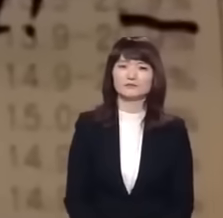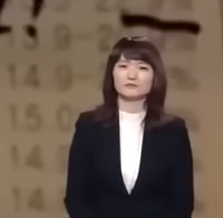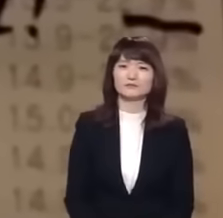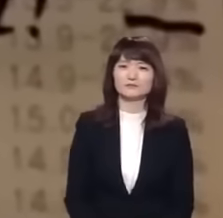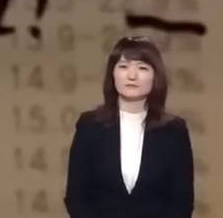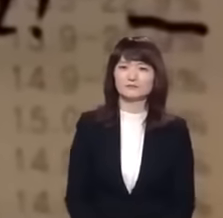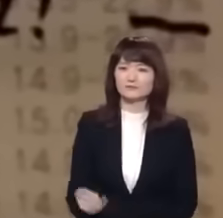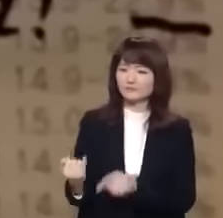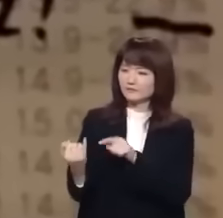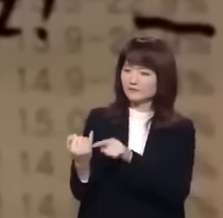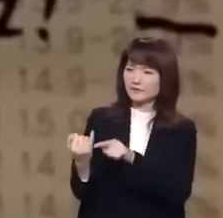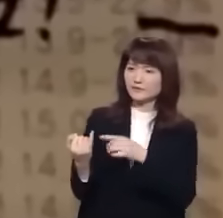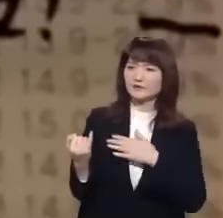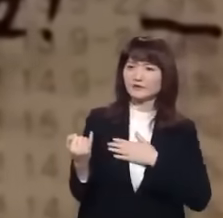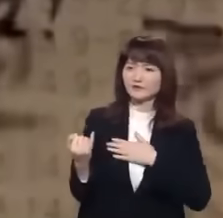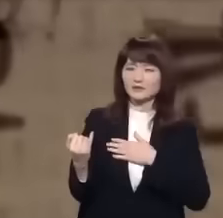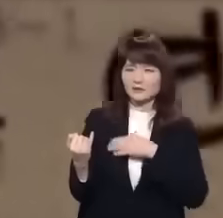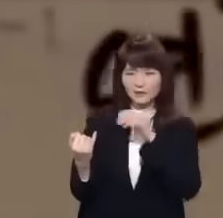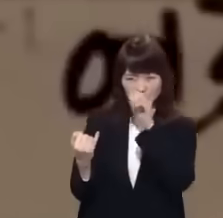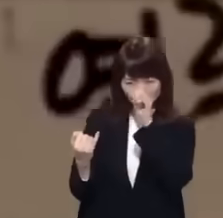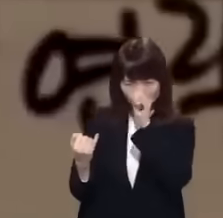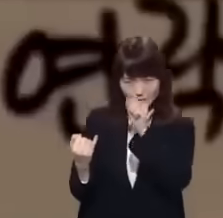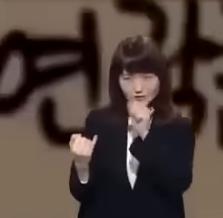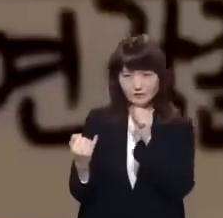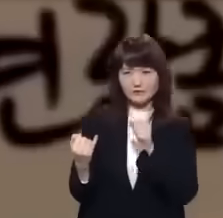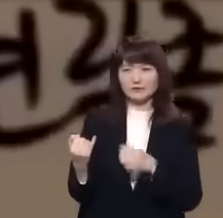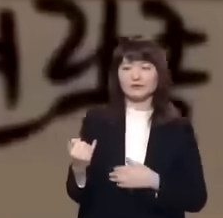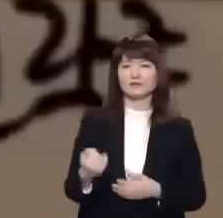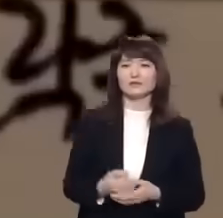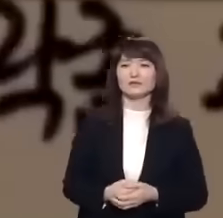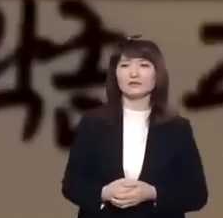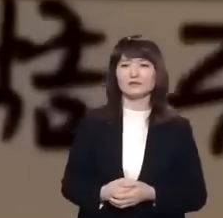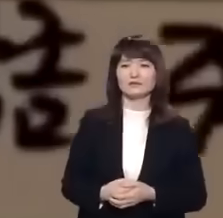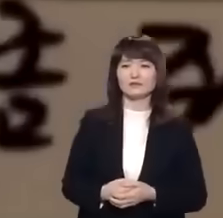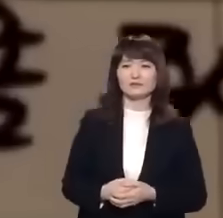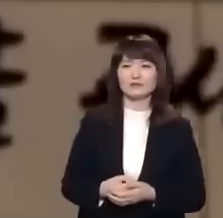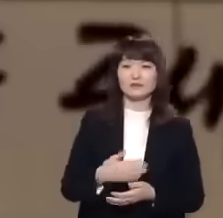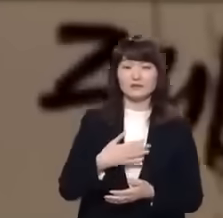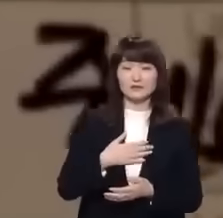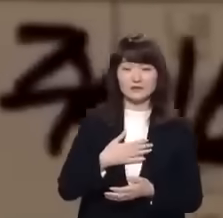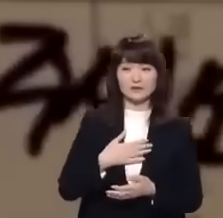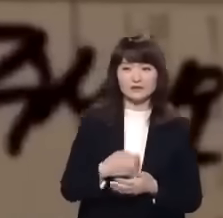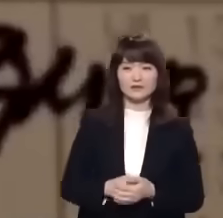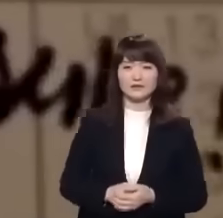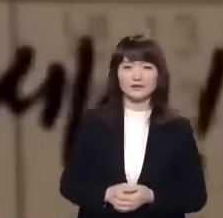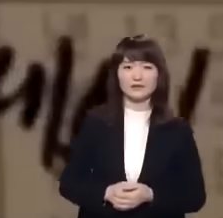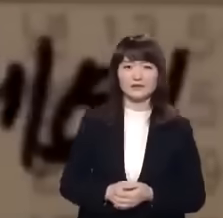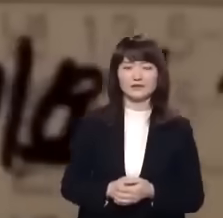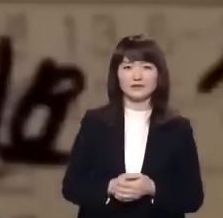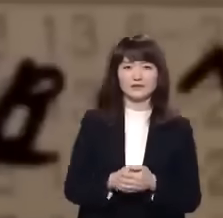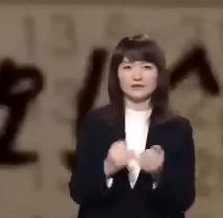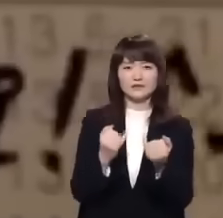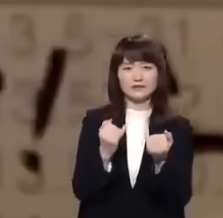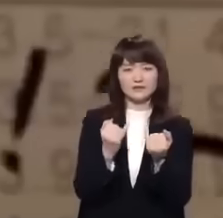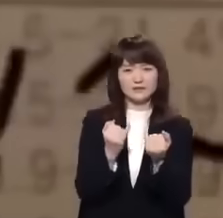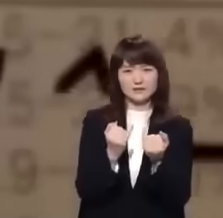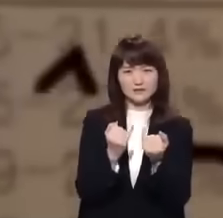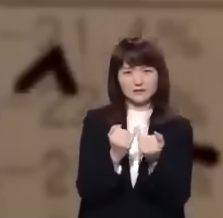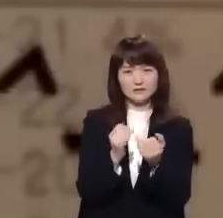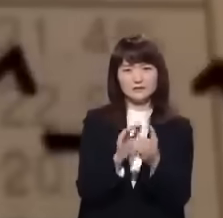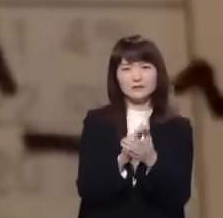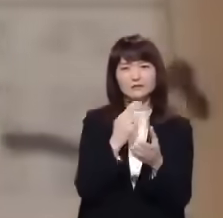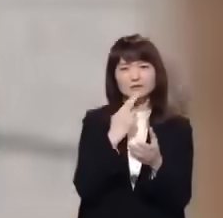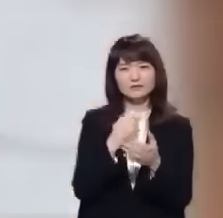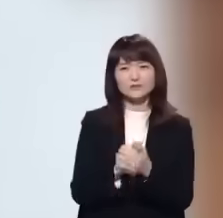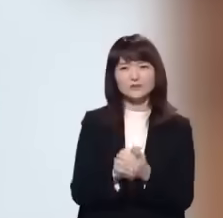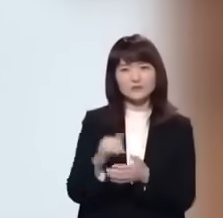제 이상형인데요. 저 남친 없어요. 알바 끝나고 꼭 좀 연락 좀 주세요. 자, 이번엔 두